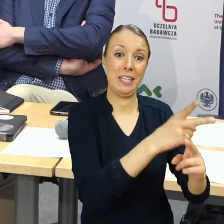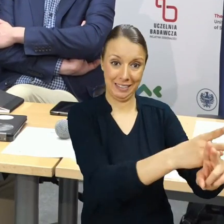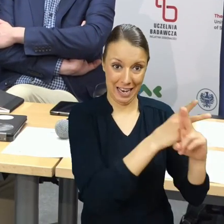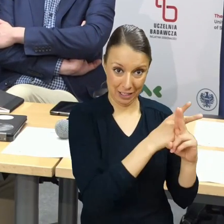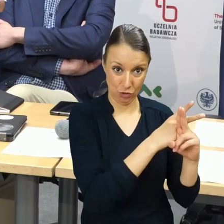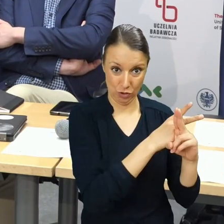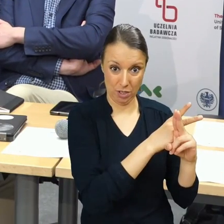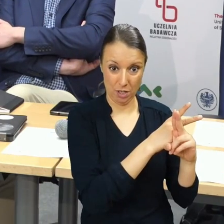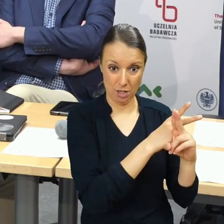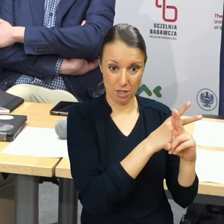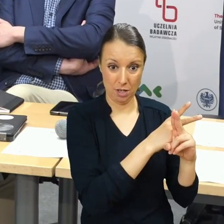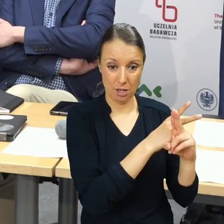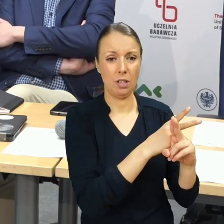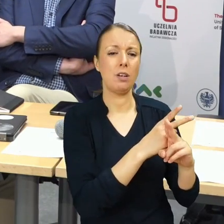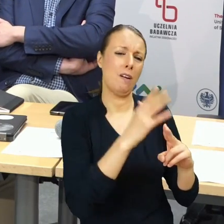RPO, NIK, etc.